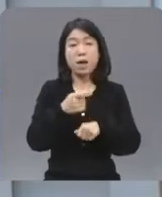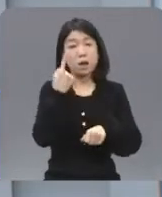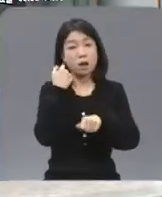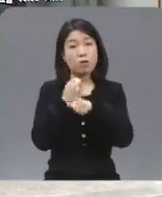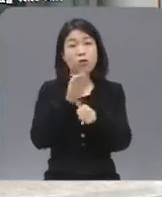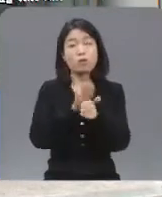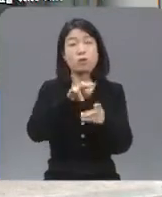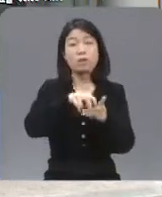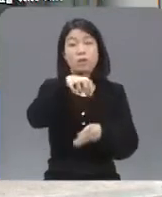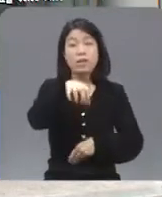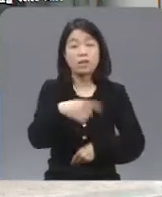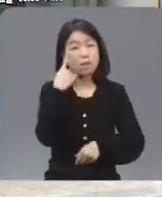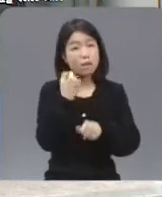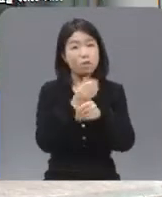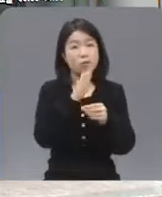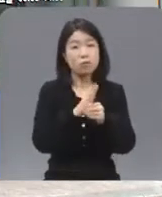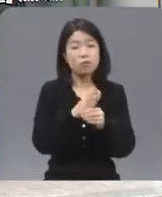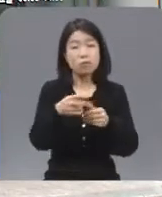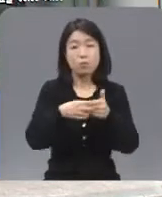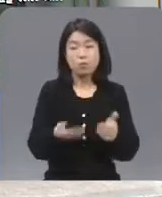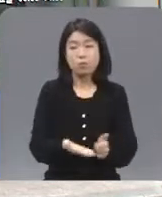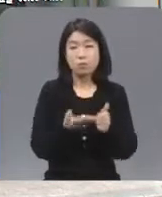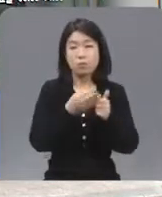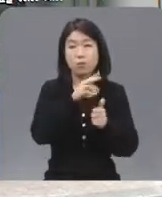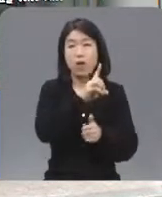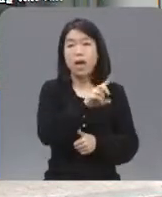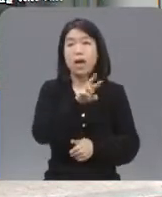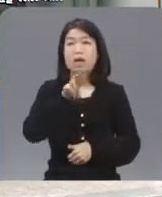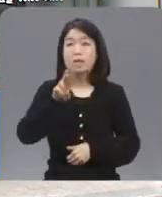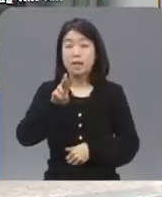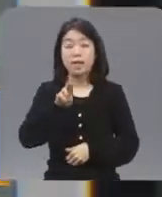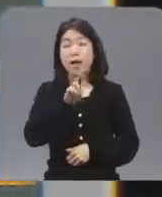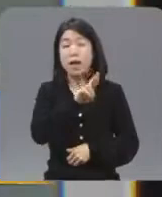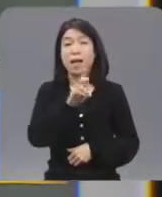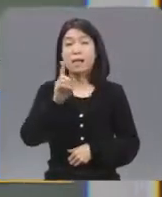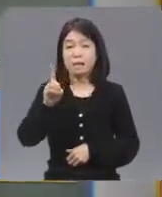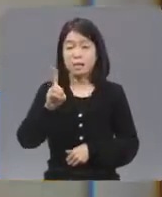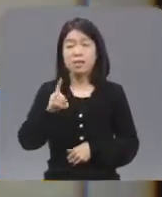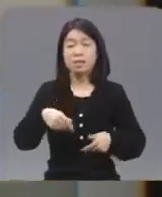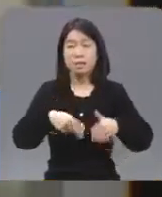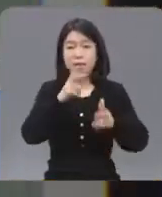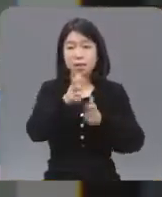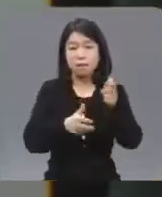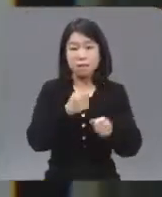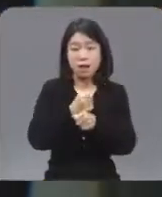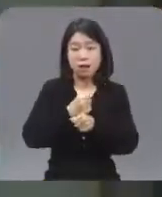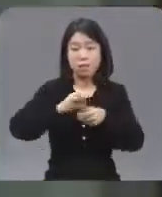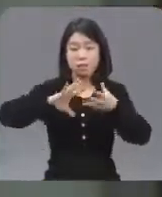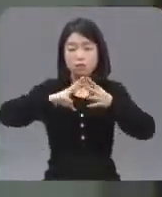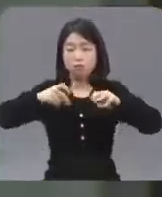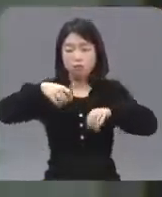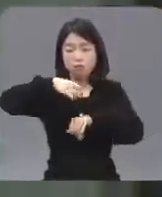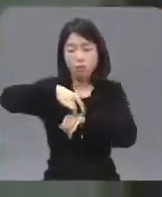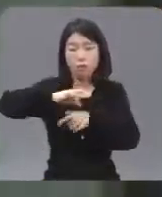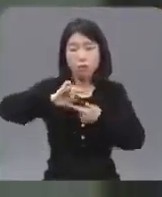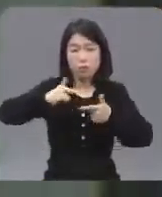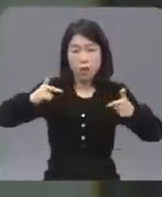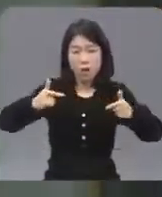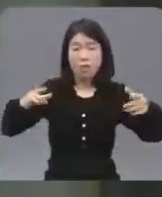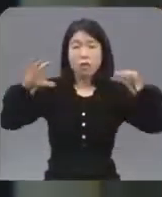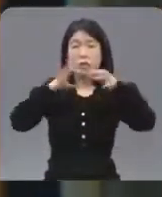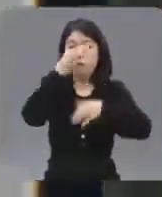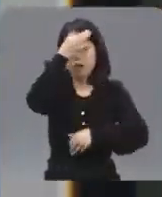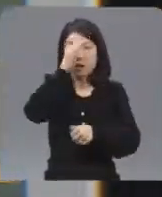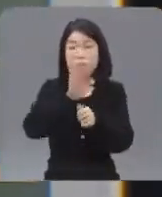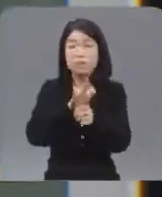의생명연구지원센터는 연구중심의 병원 육성 R&D 사업과 임상 데이터 기반 근골격계 인체모사 융합기술